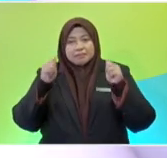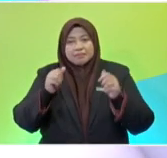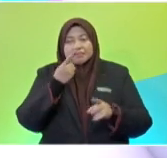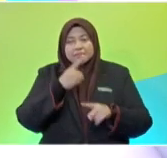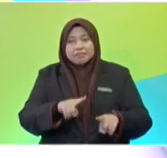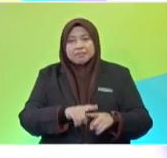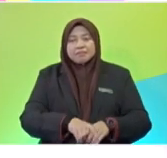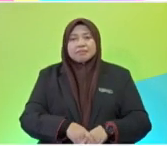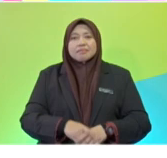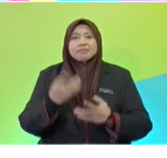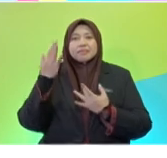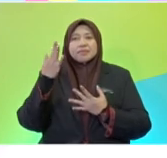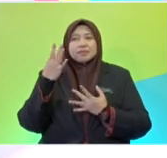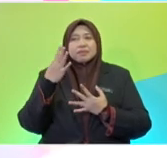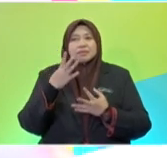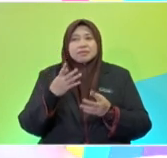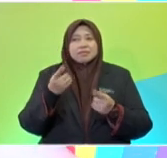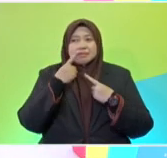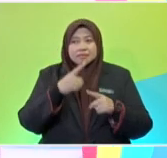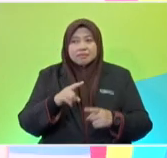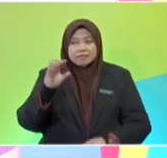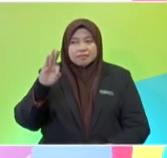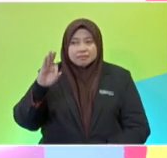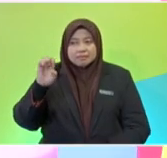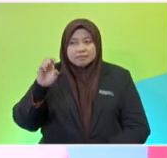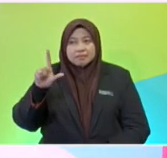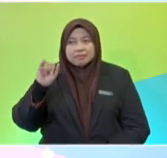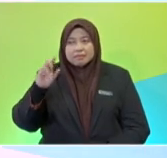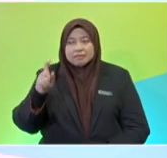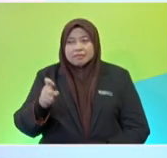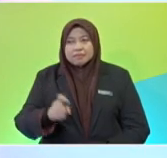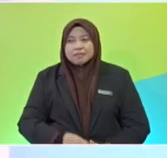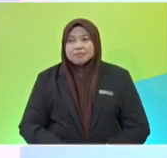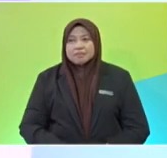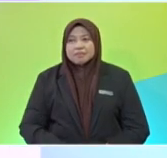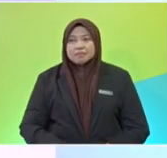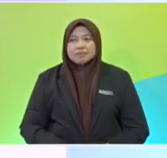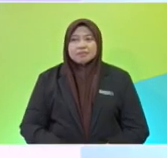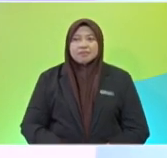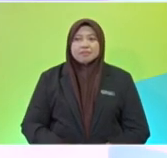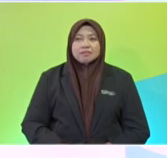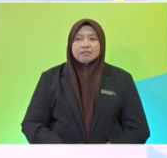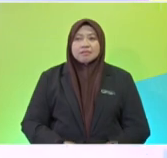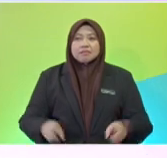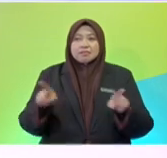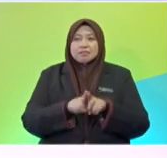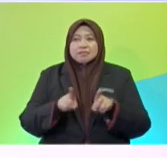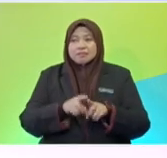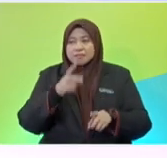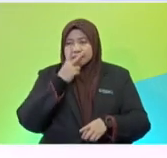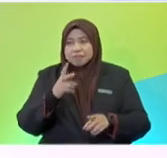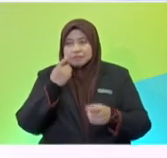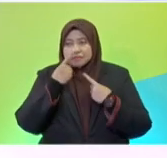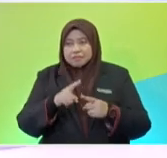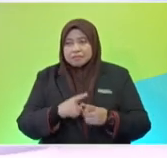kita tunggu jawaban dari milik ular oke silakan pilih Oke Mari sama-sama kita simak jawaban mereka